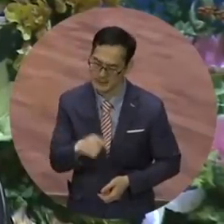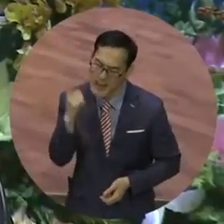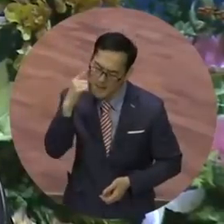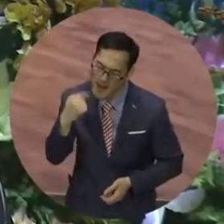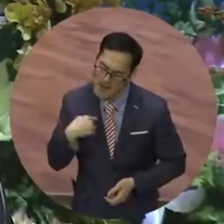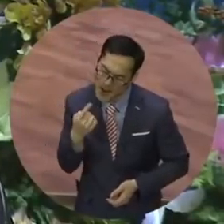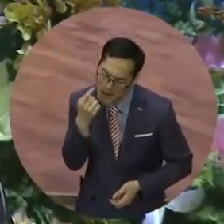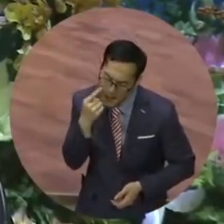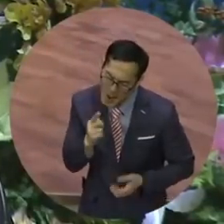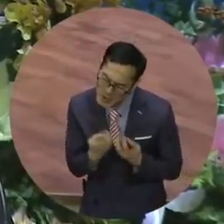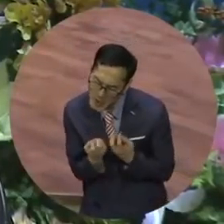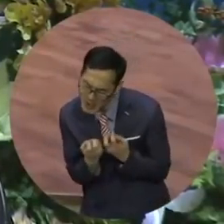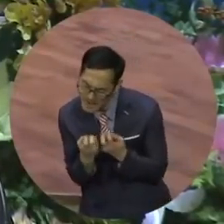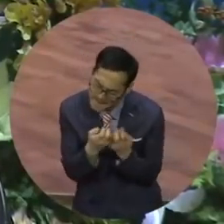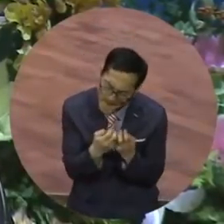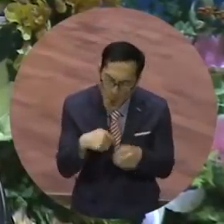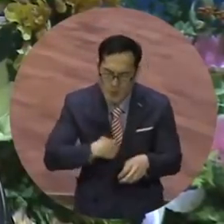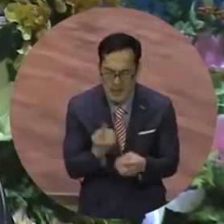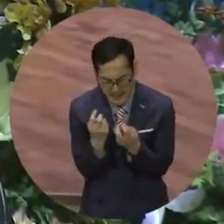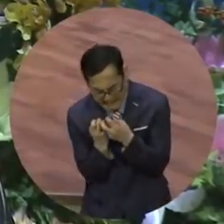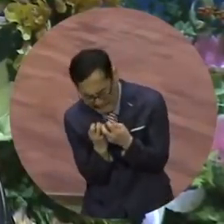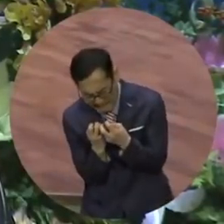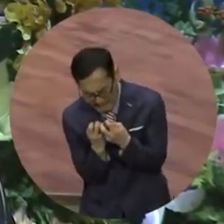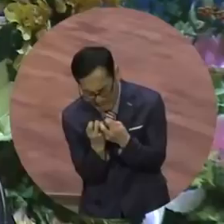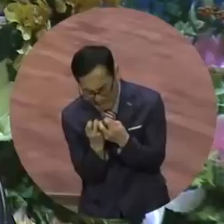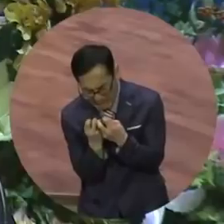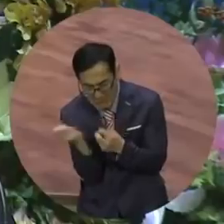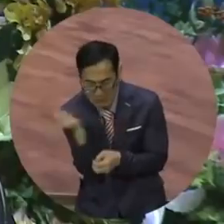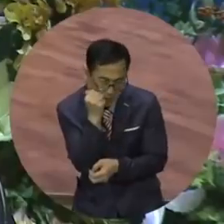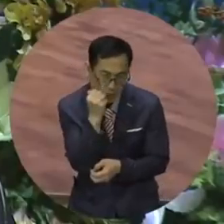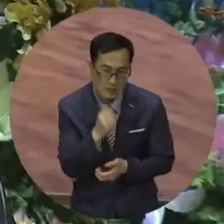하면 불행해져요. 창조 원리라니까 그게.